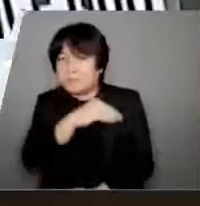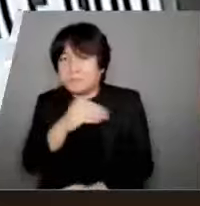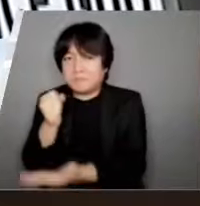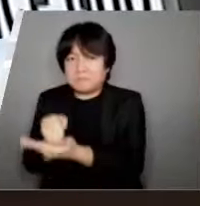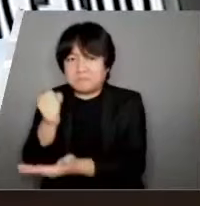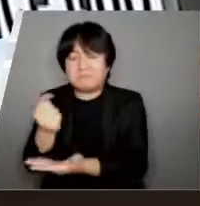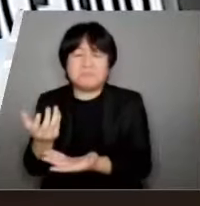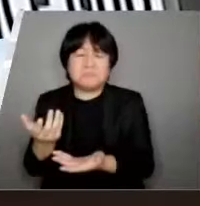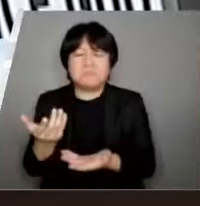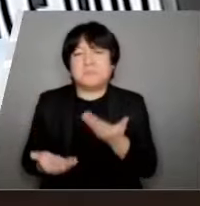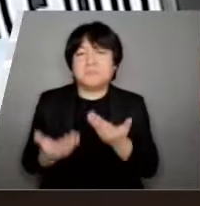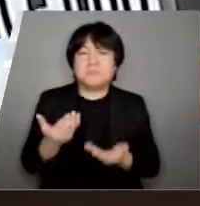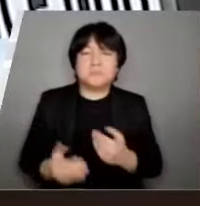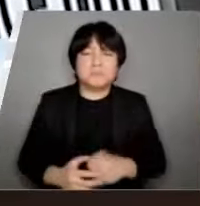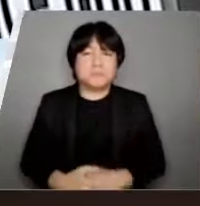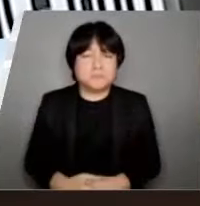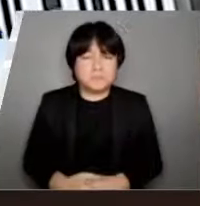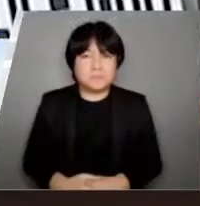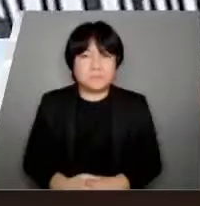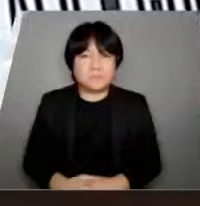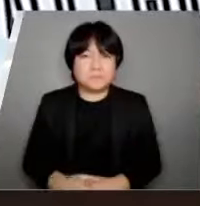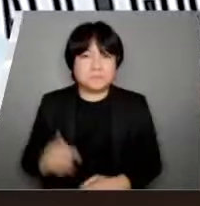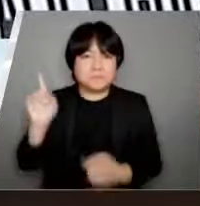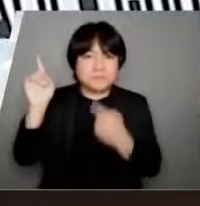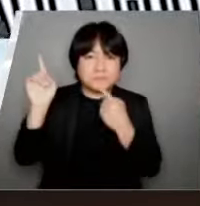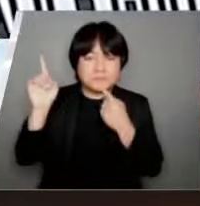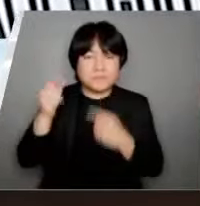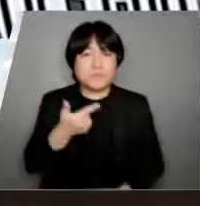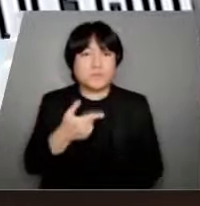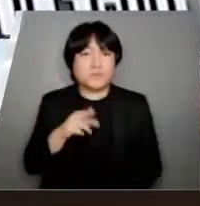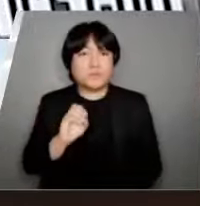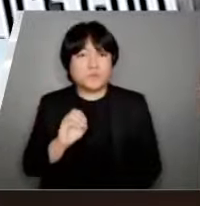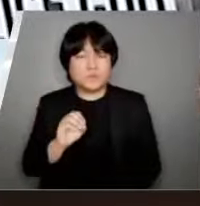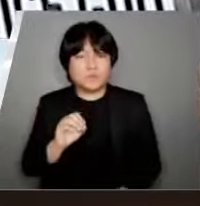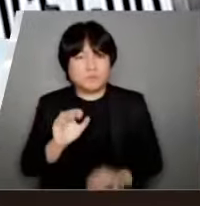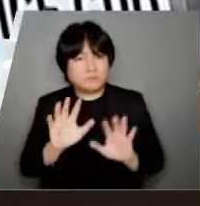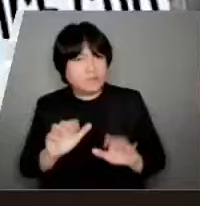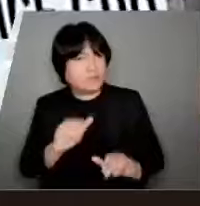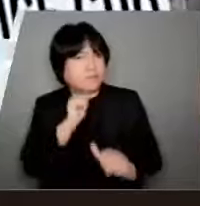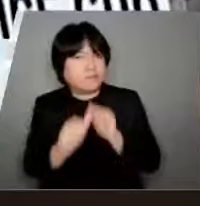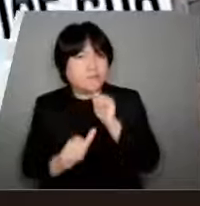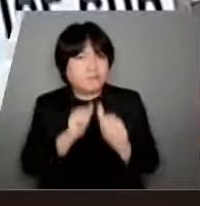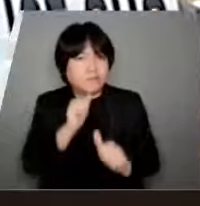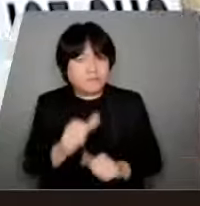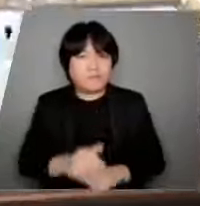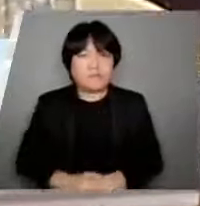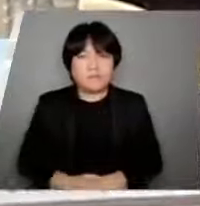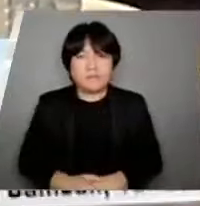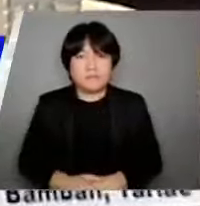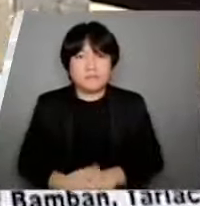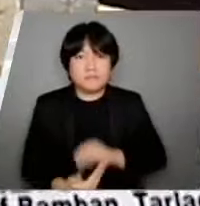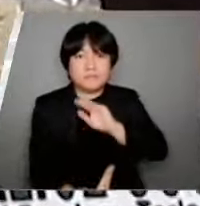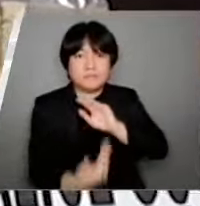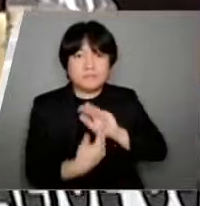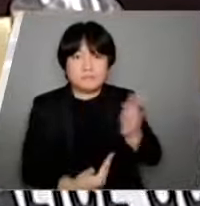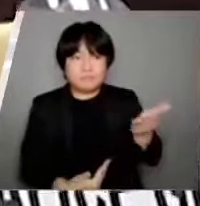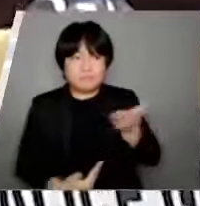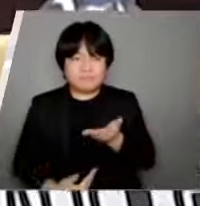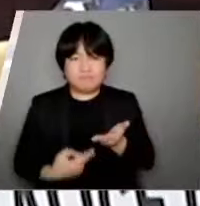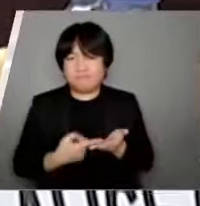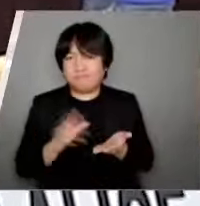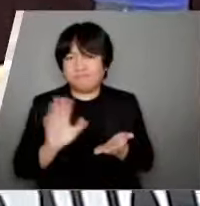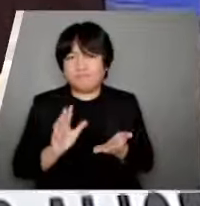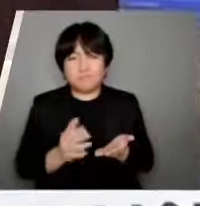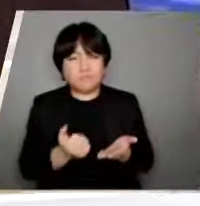Sa ganyang kontrasalaysay, maraintin ang ginigwo ang reklamo at hinihinging ibasura ito. Politically motivated daw ang smear